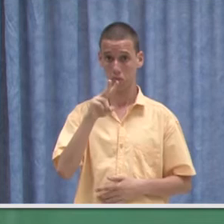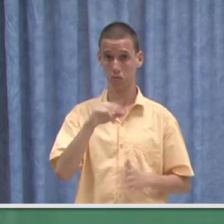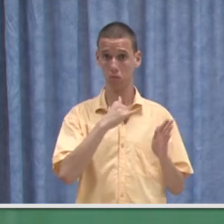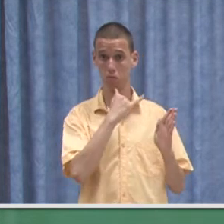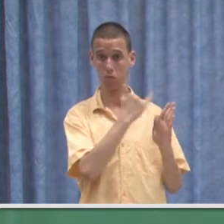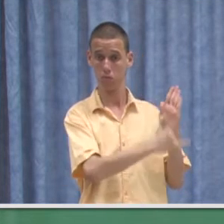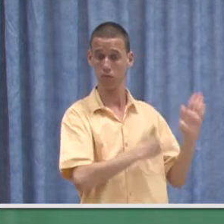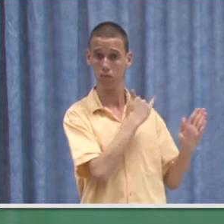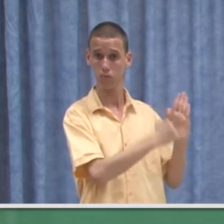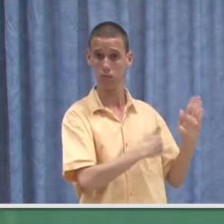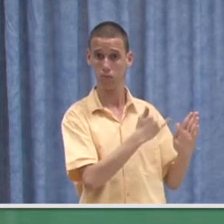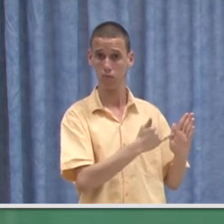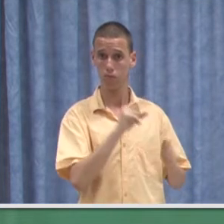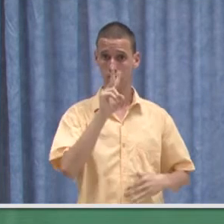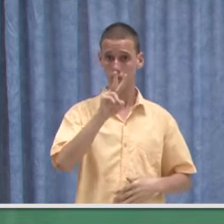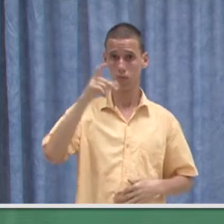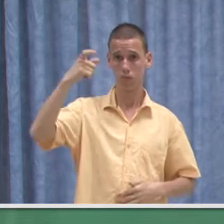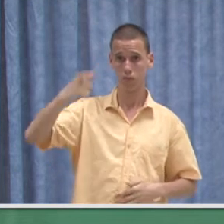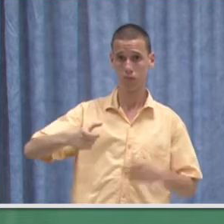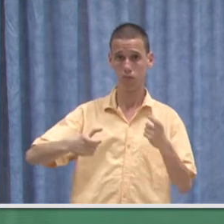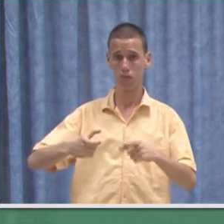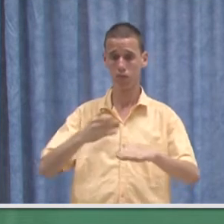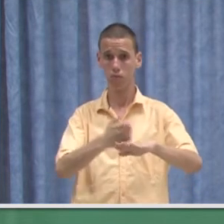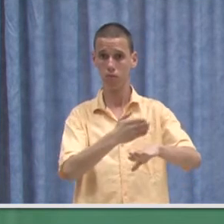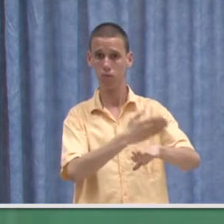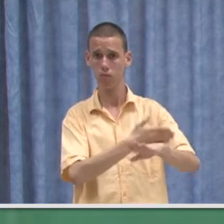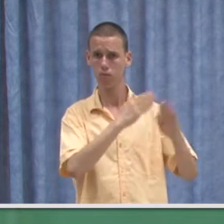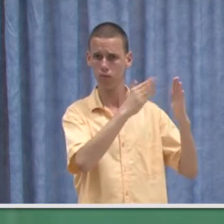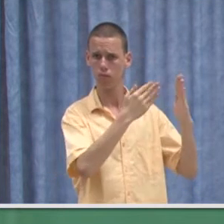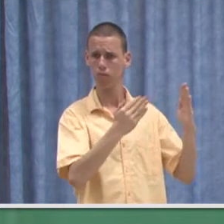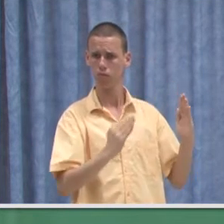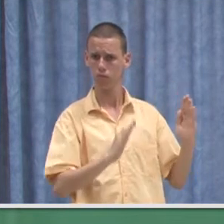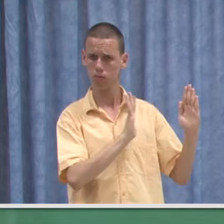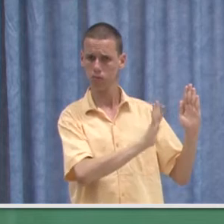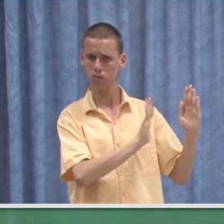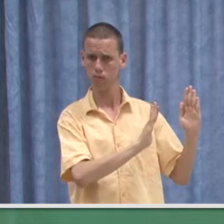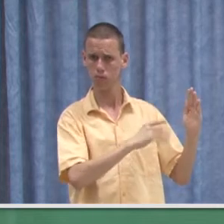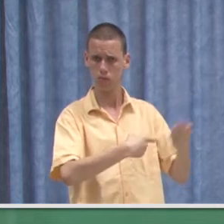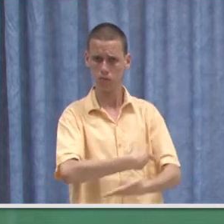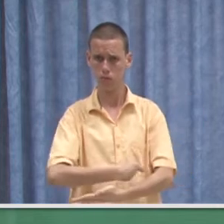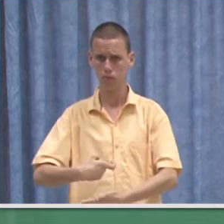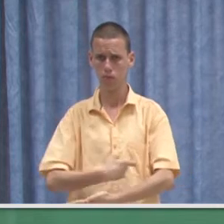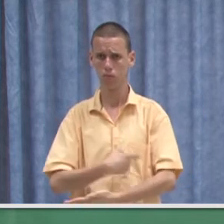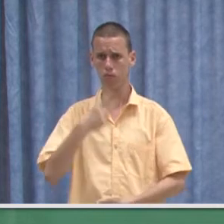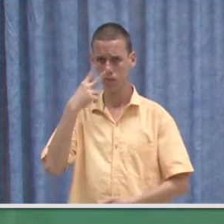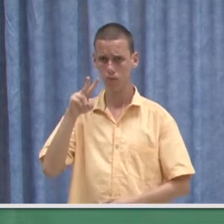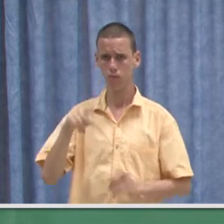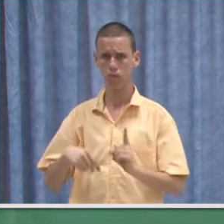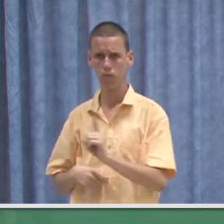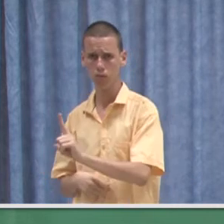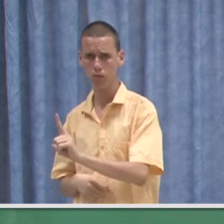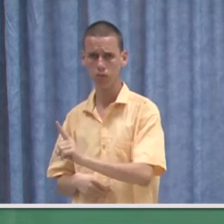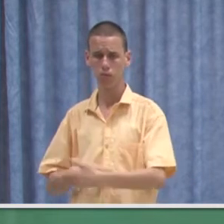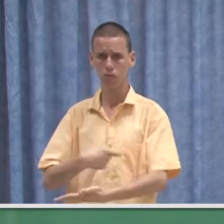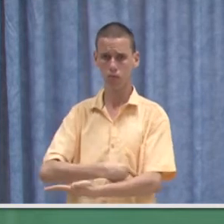moni bien. Je suis de quarantaine autres. Les autres testés pour exit, de tester positif. Ça veut dire